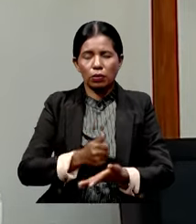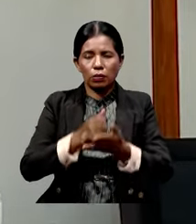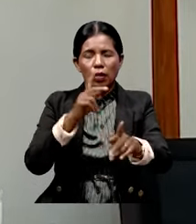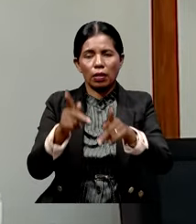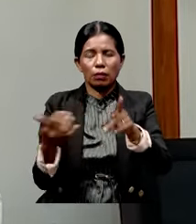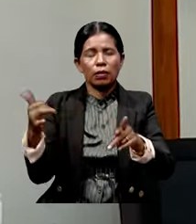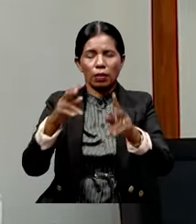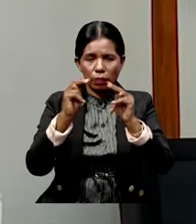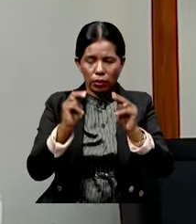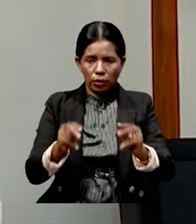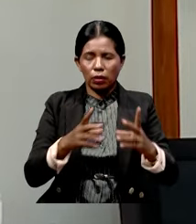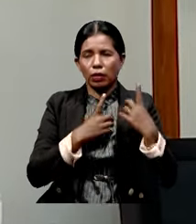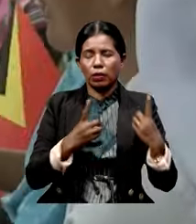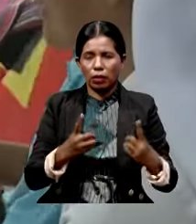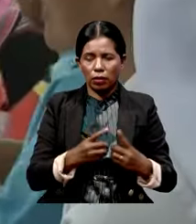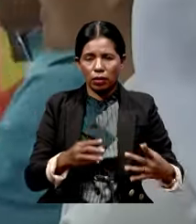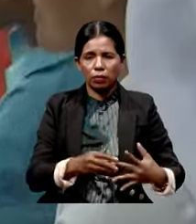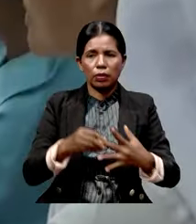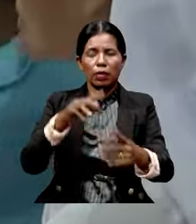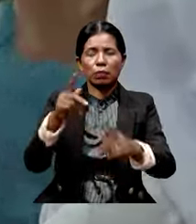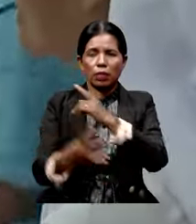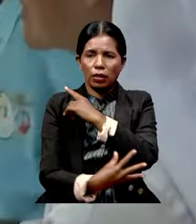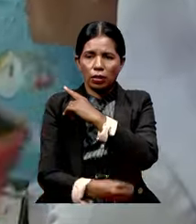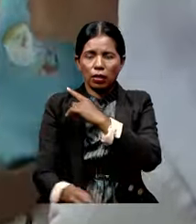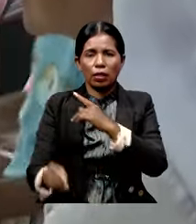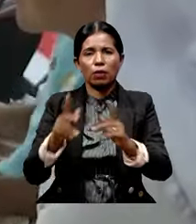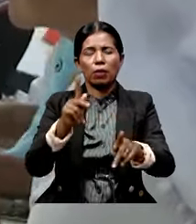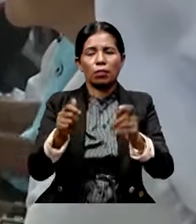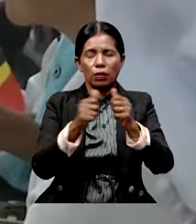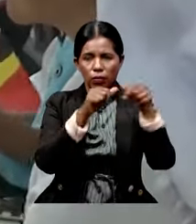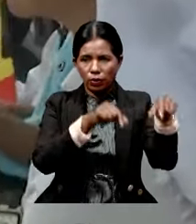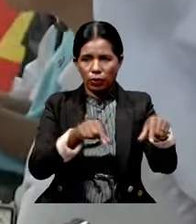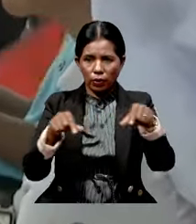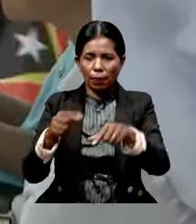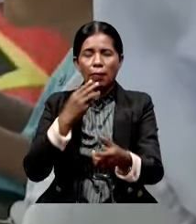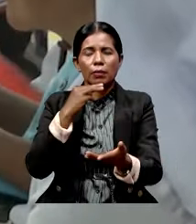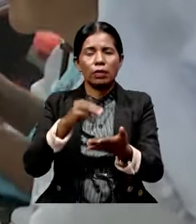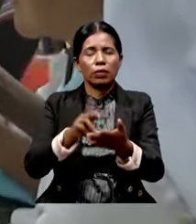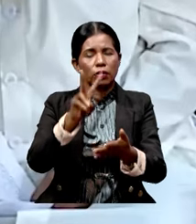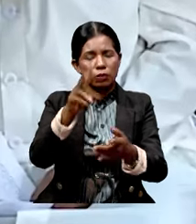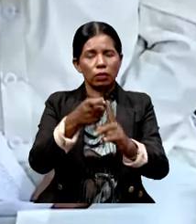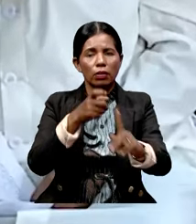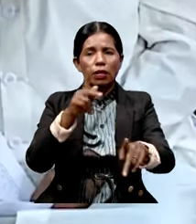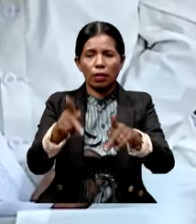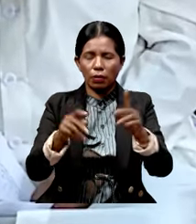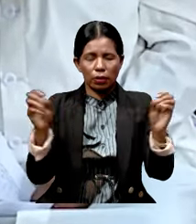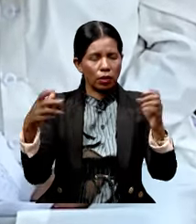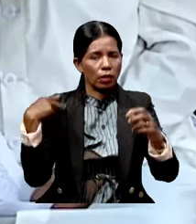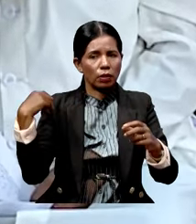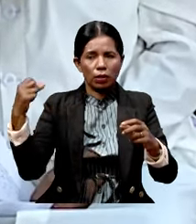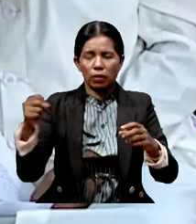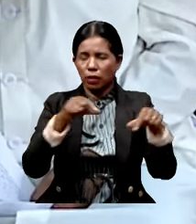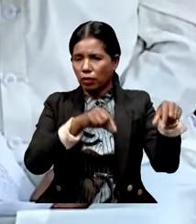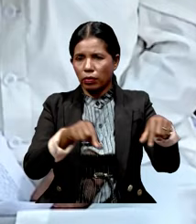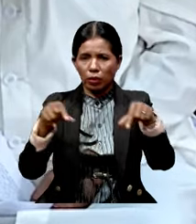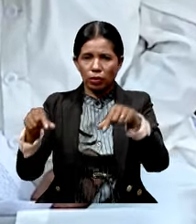sirane be precisa domin liu liu ema kiak no ema deficiência sira. Mensagem segundo si papa ema nebe la iak bit no